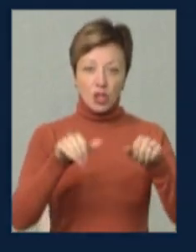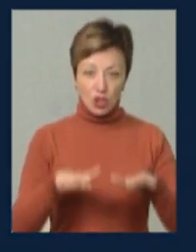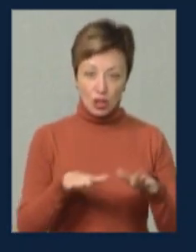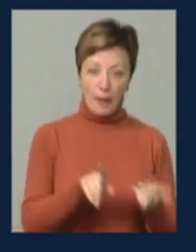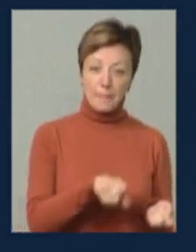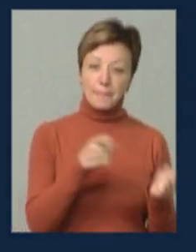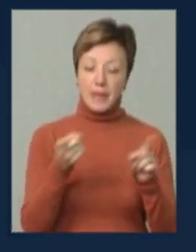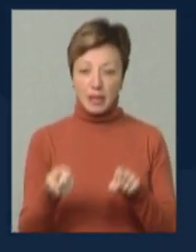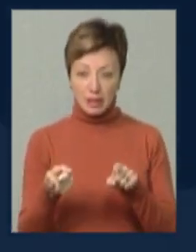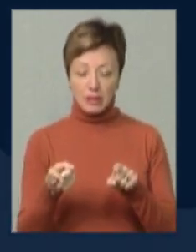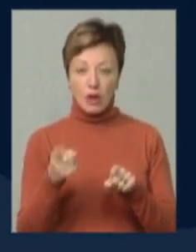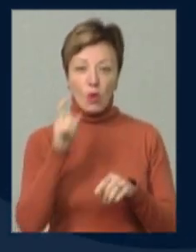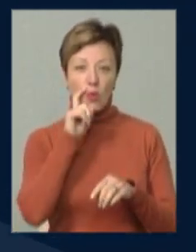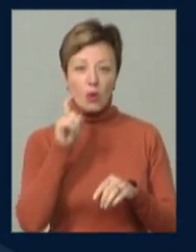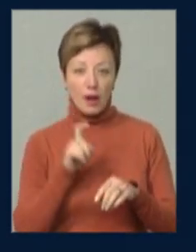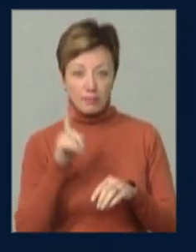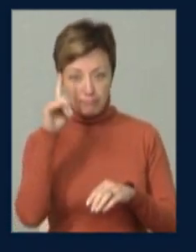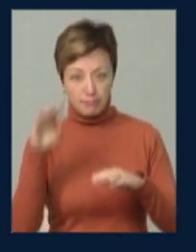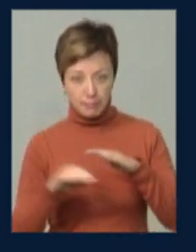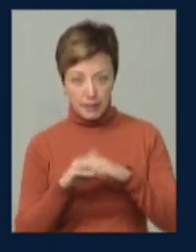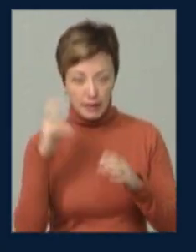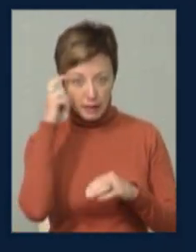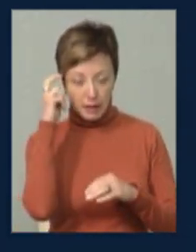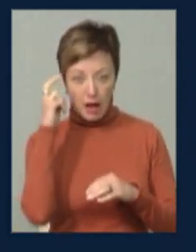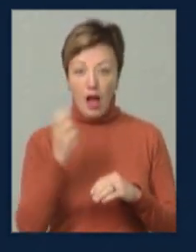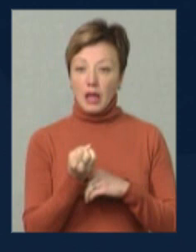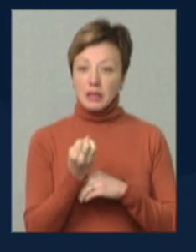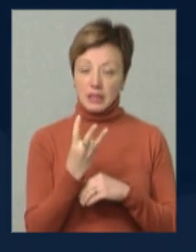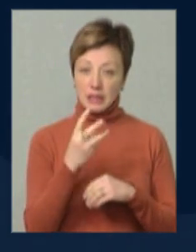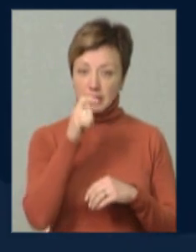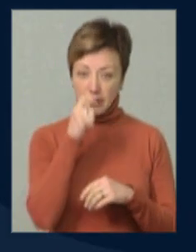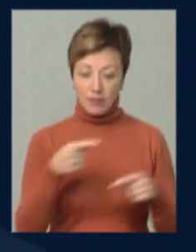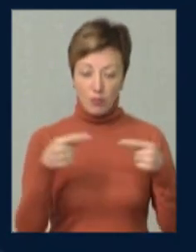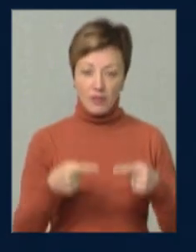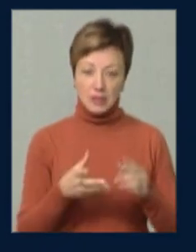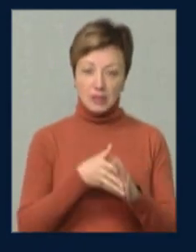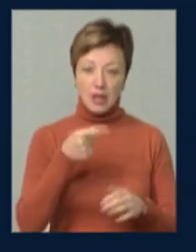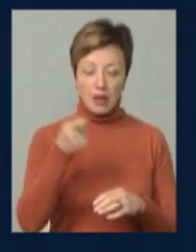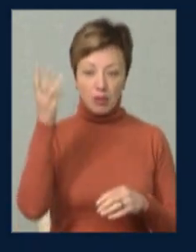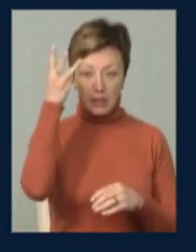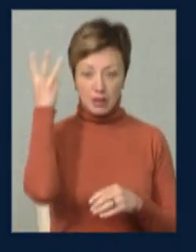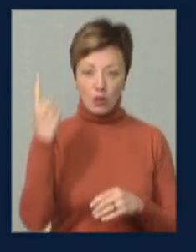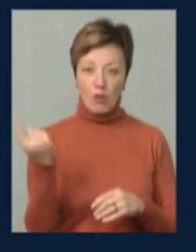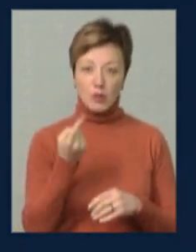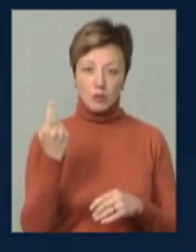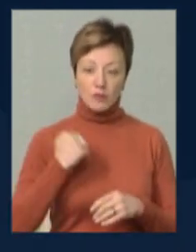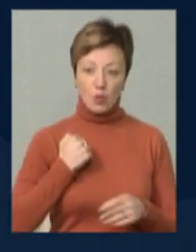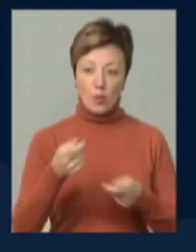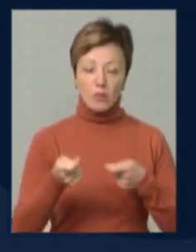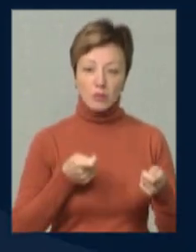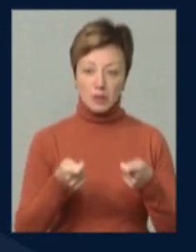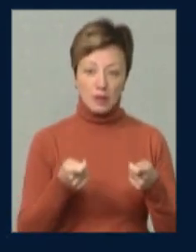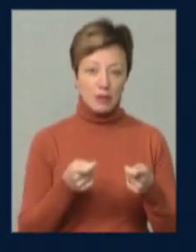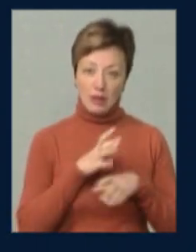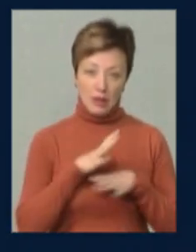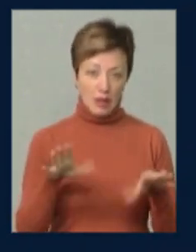перехід у Православну церкву України, проте станом на 13 квітня з відповідними заявами до Хмельницької обласної військової адміністрації